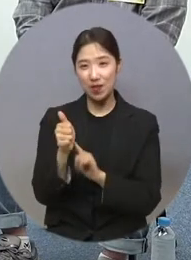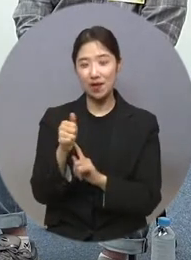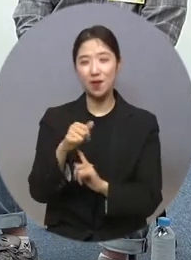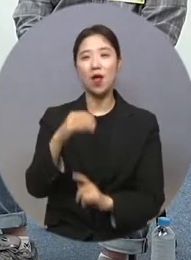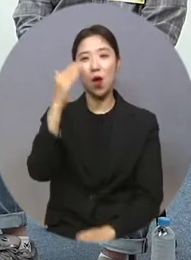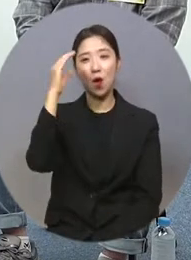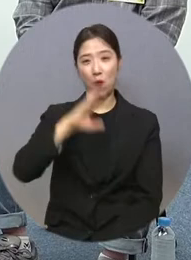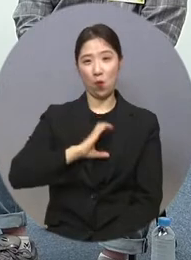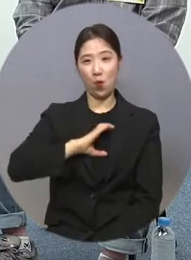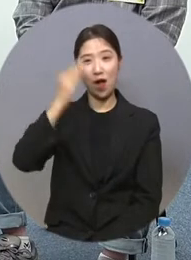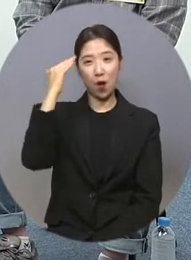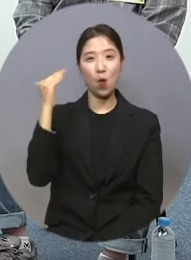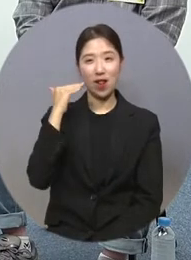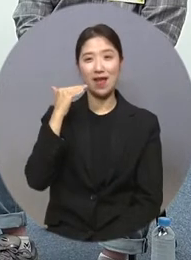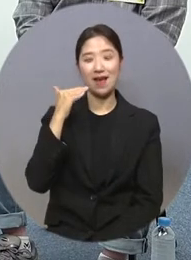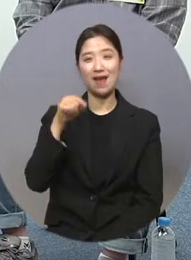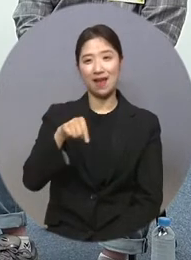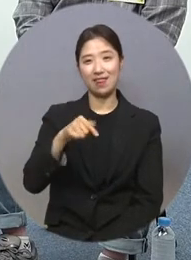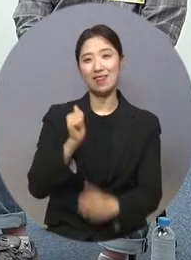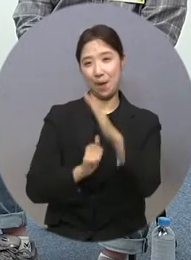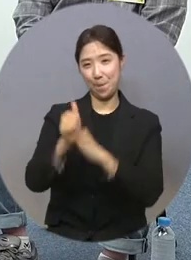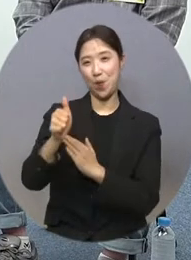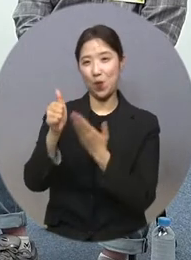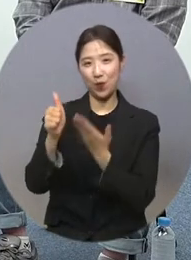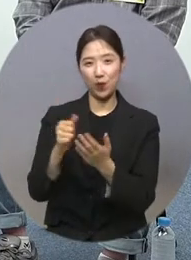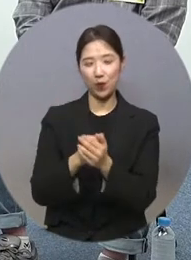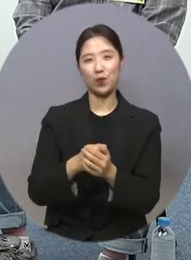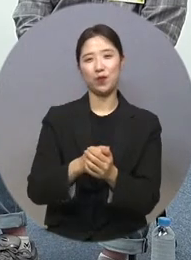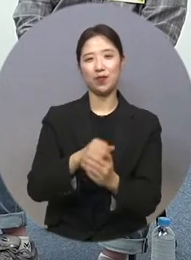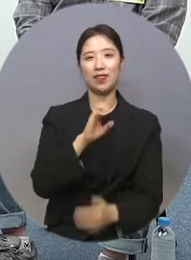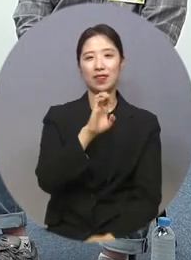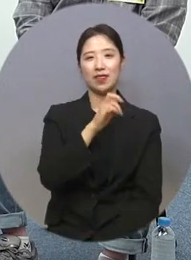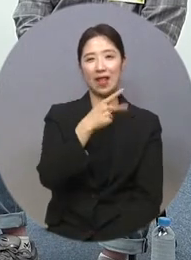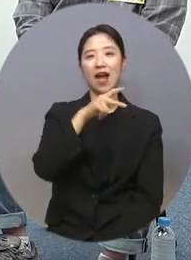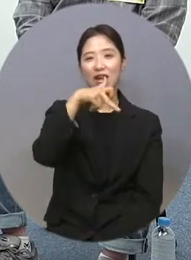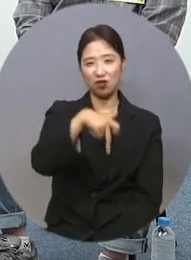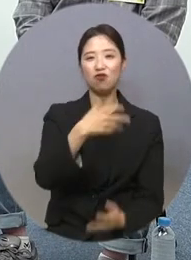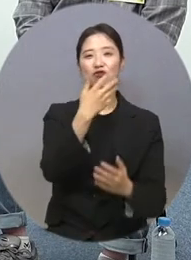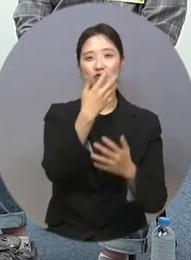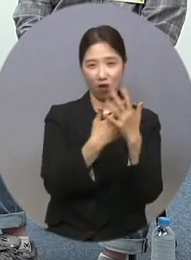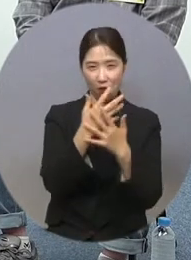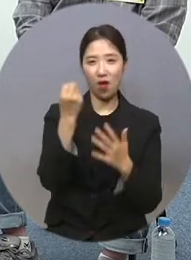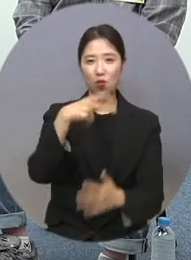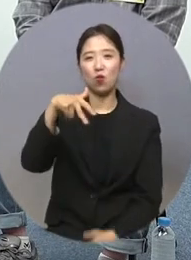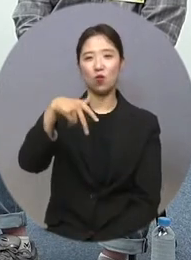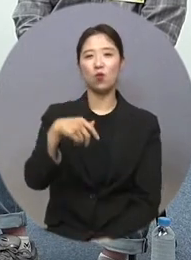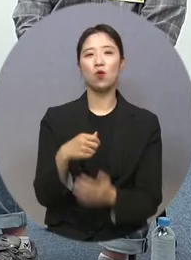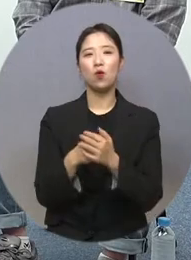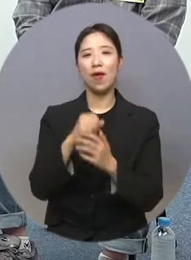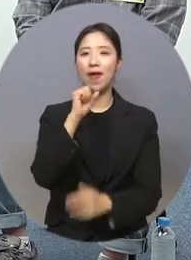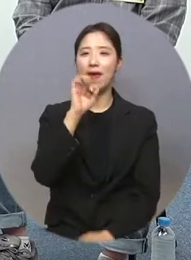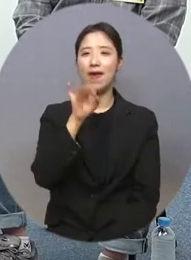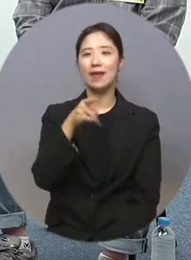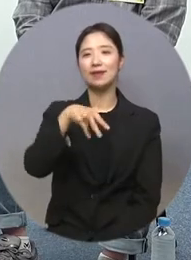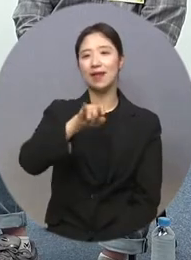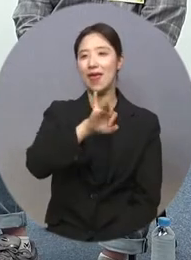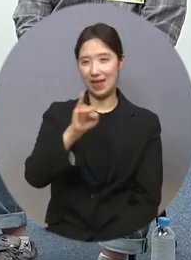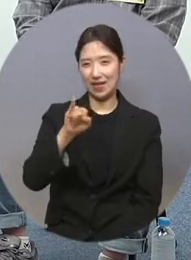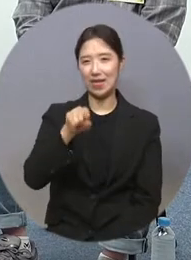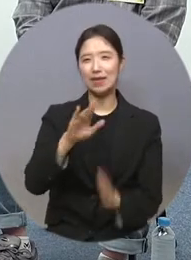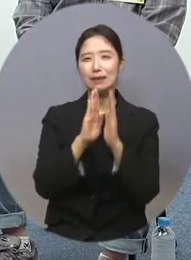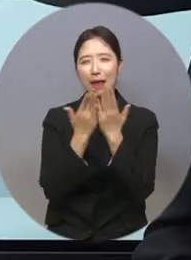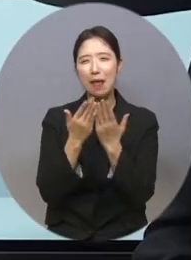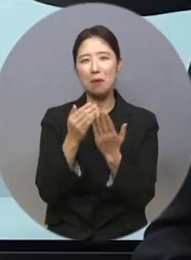그 찍었던 다큐멘터리 영화 그리고 공저, 그러니까 코다 분들과 같이 쓴 에세이 이런 기사들만 좀